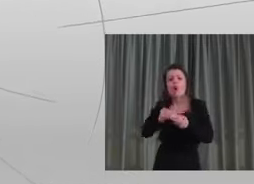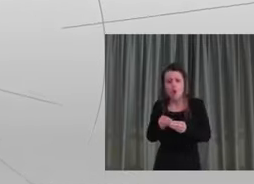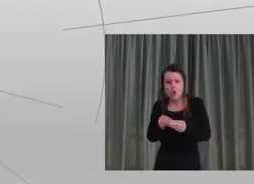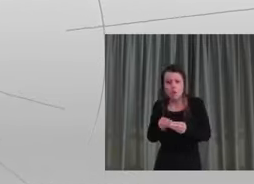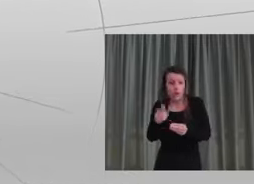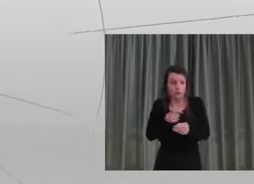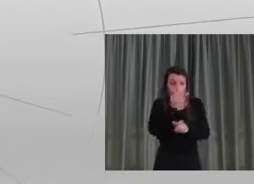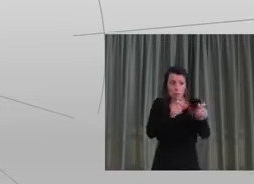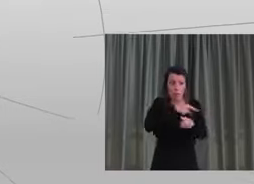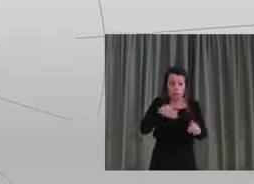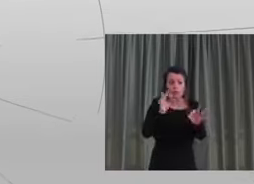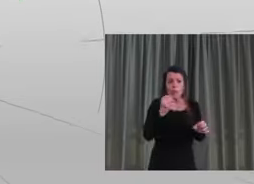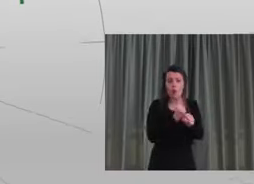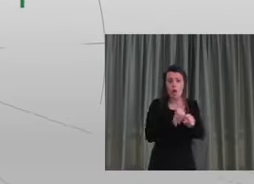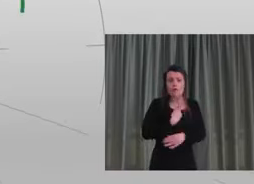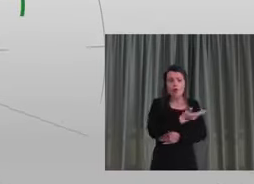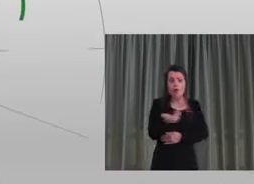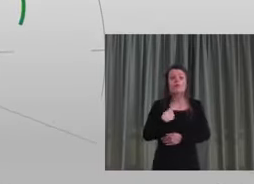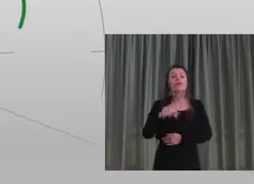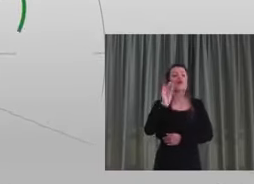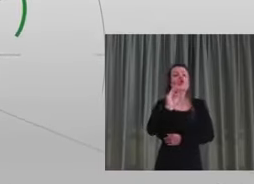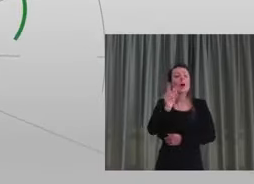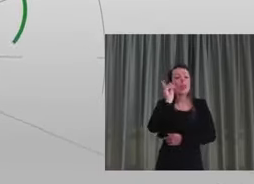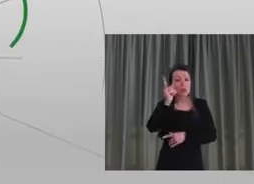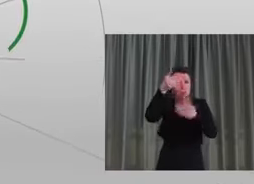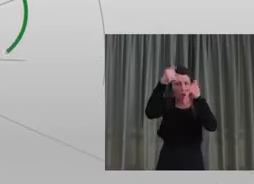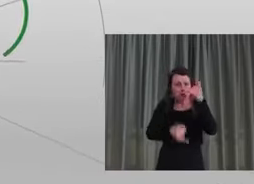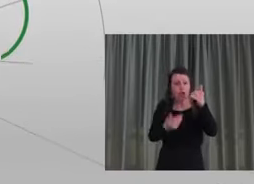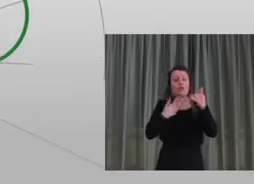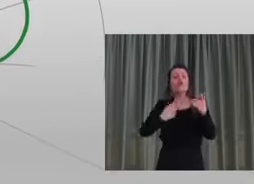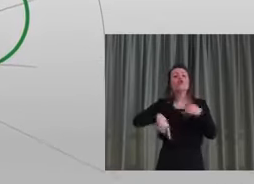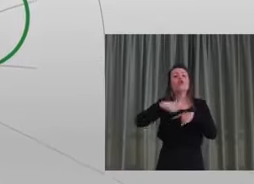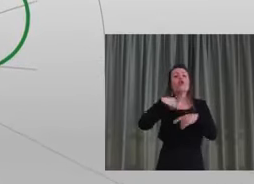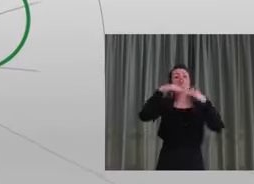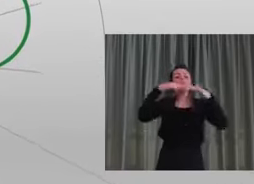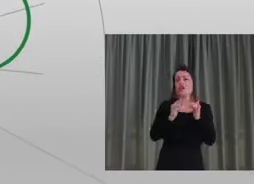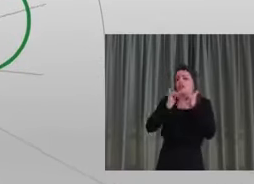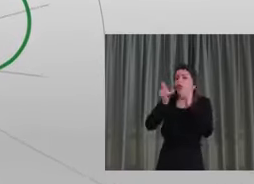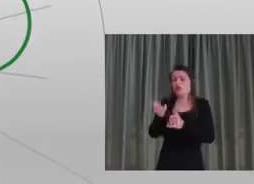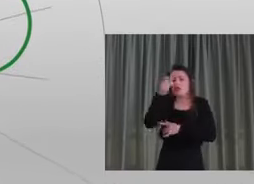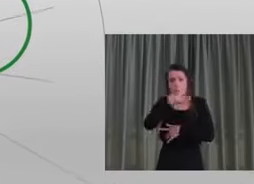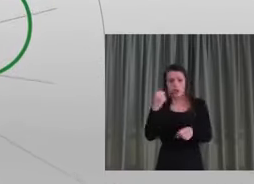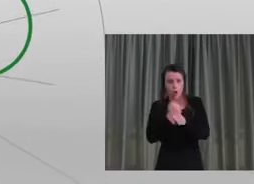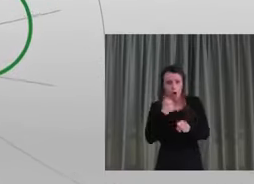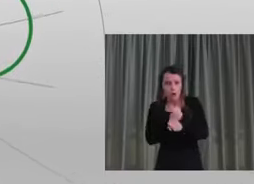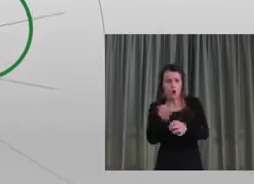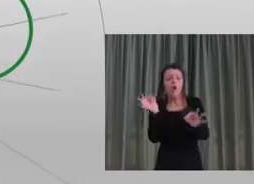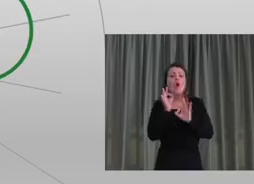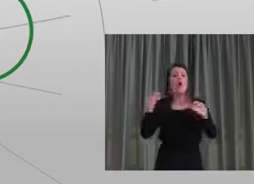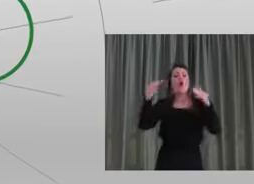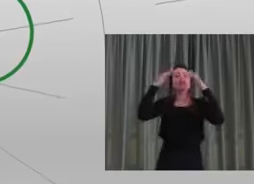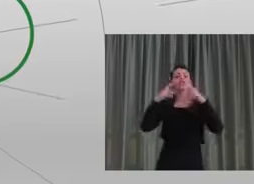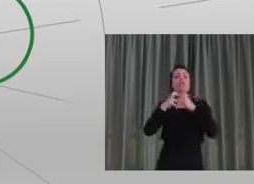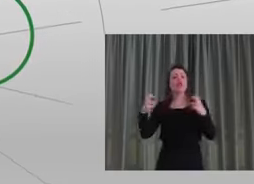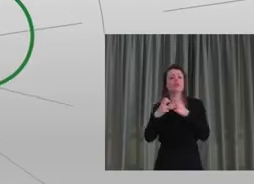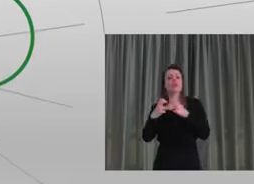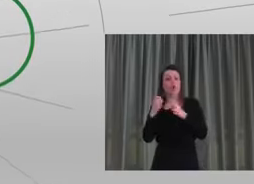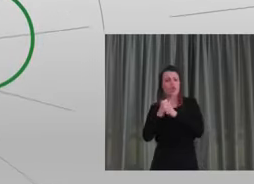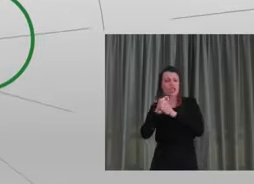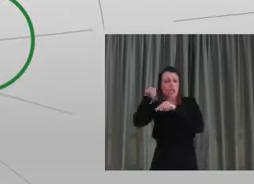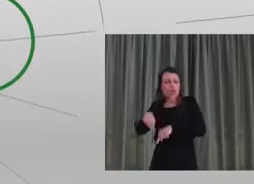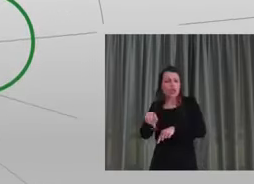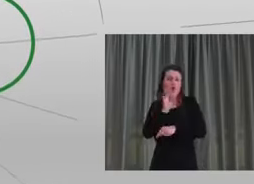se usciamo di casa per lavoro se facciamo smar working o quant'altro e poi questa è una domanda importante